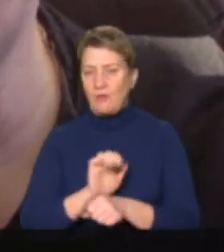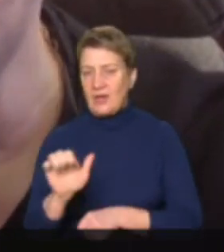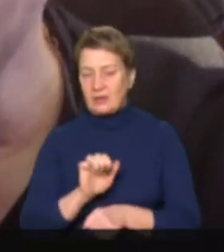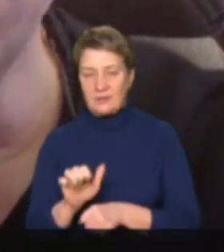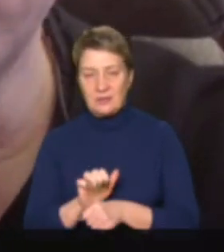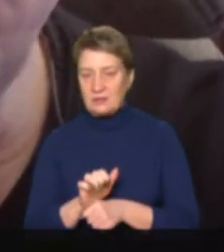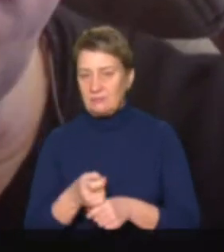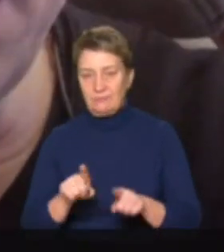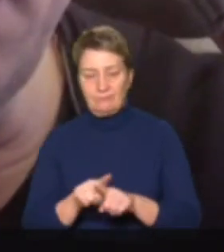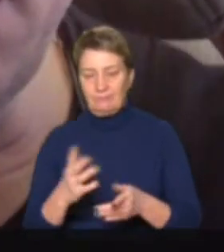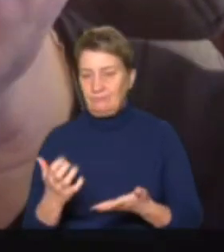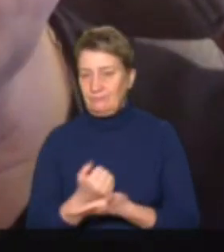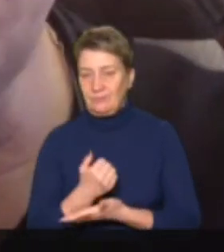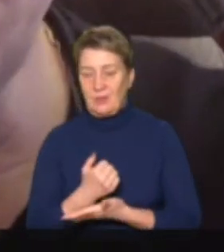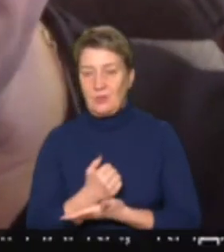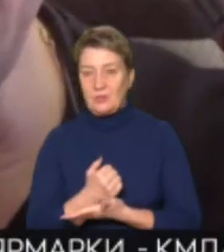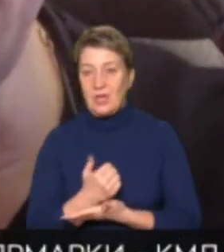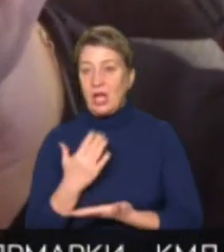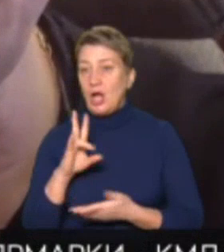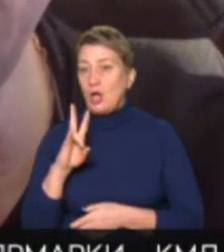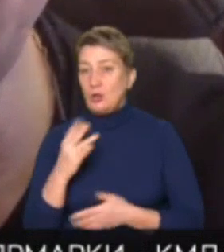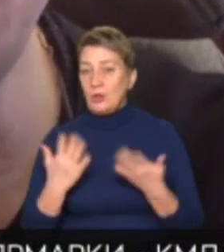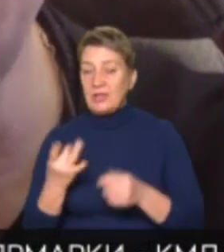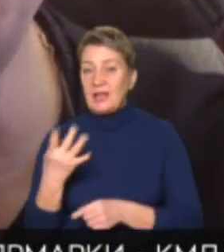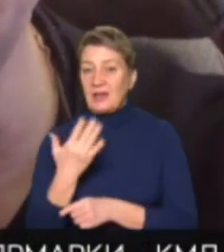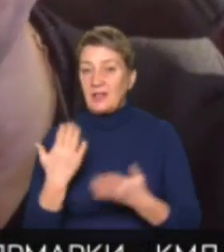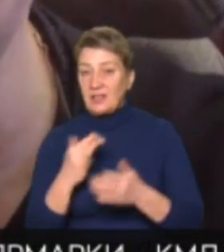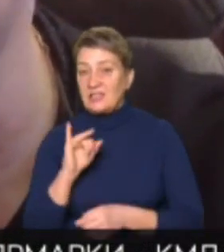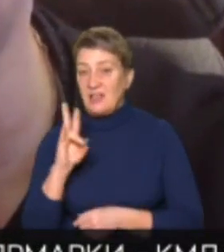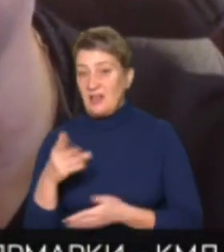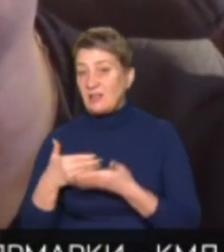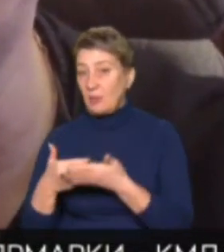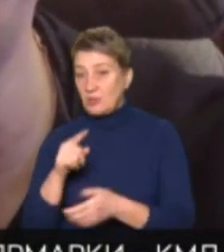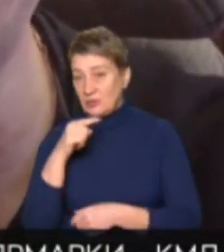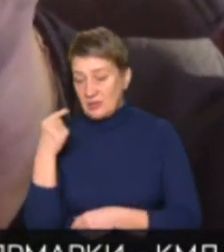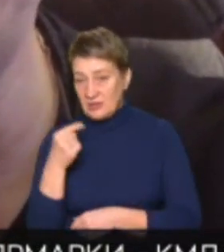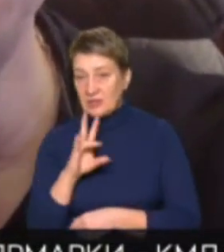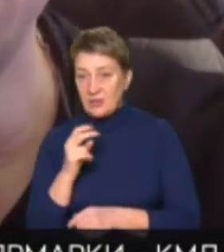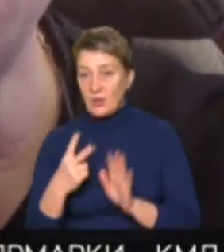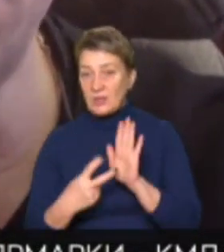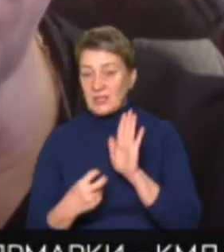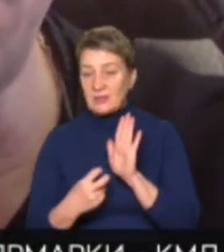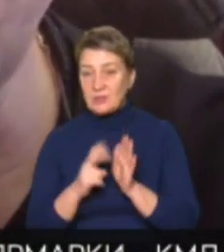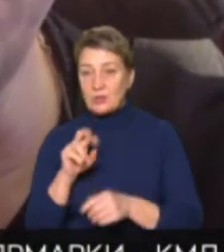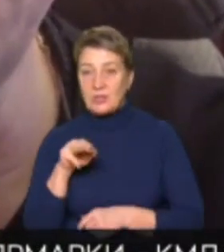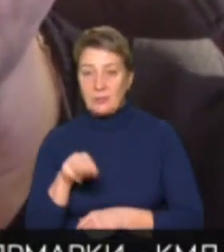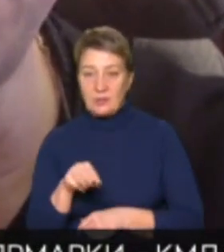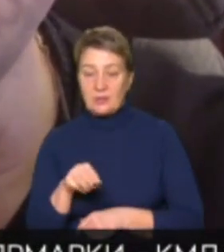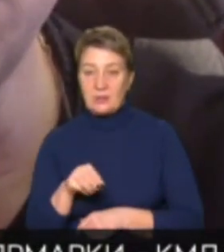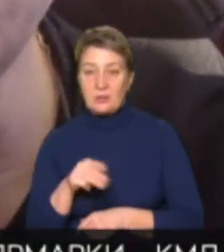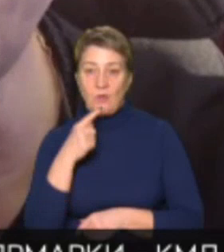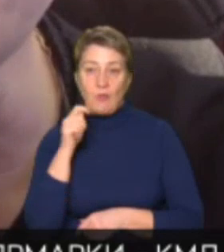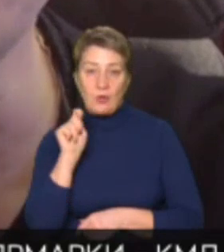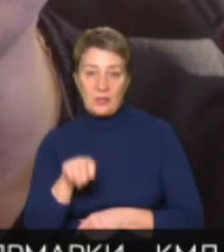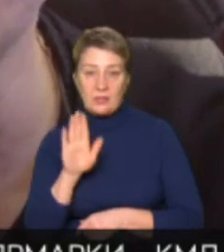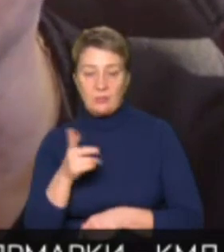досягнули. От. Ну і ракети, якщо Іран надасть, у них дві ракети на 300 і на 700 кілометрів, ну це нам буде дуже,